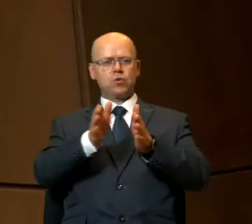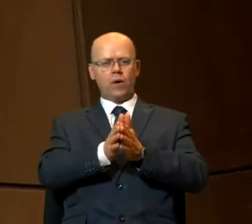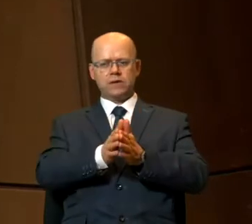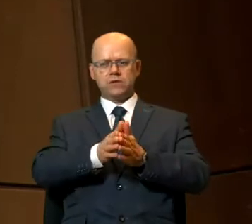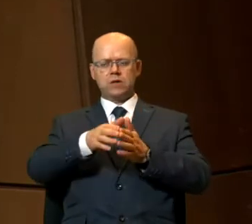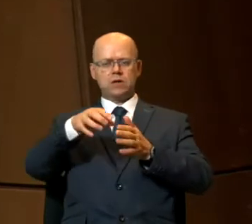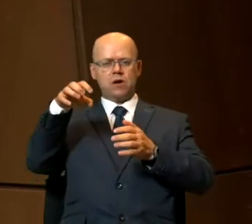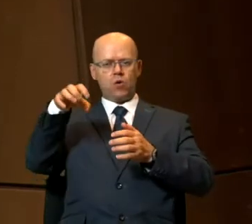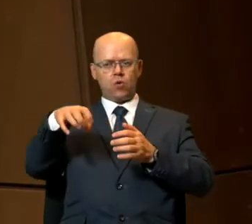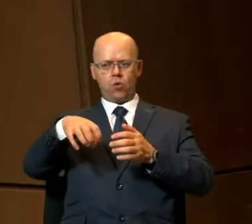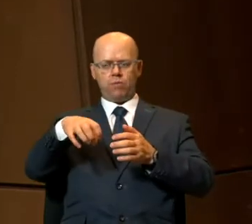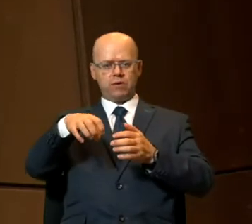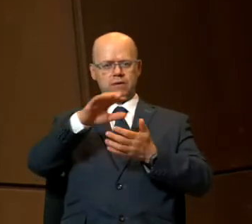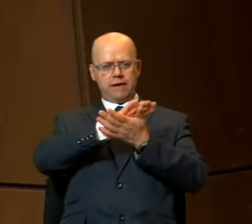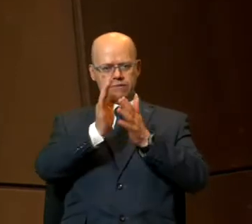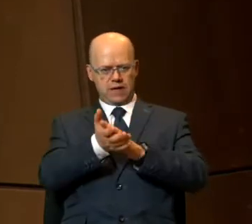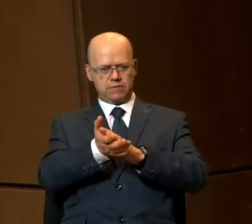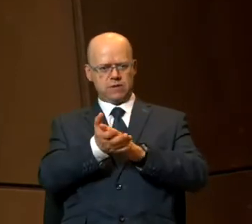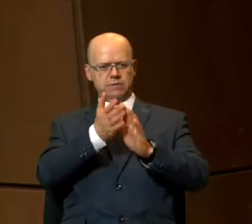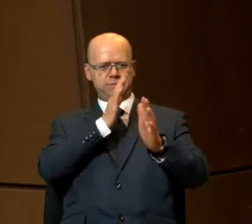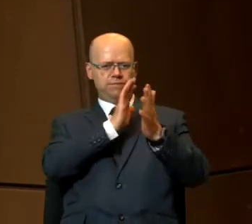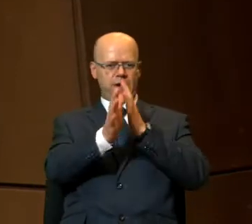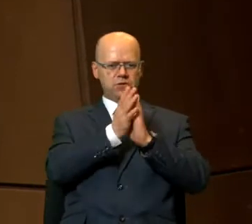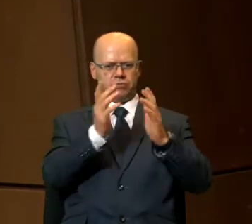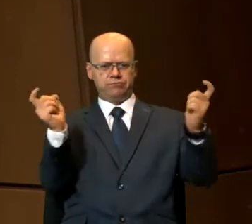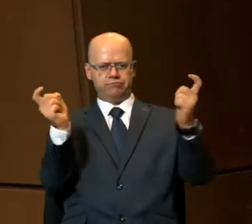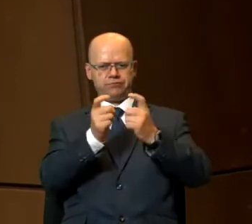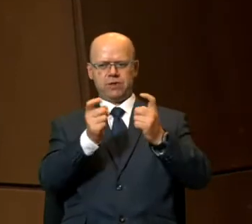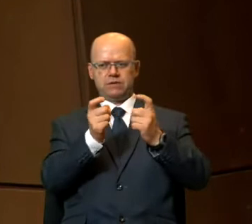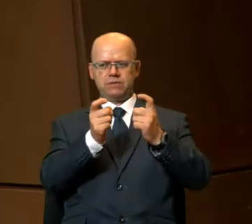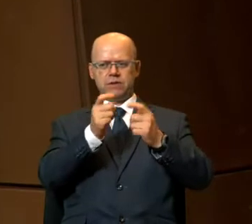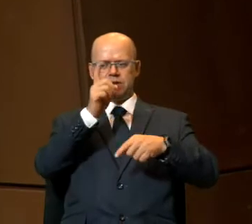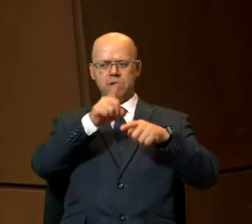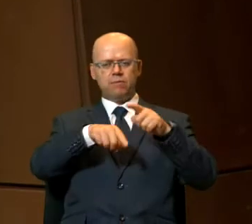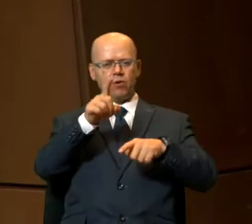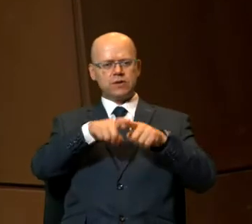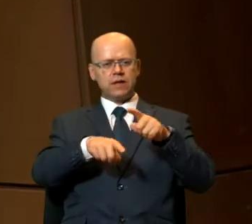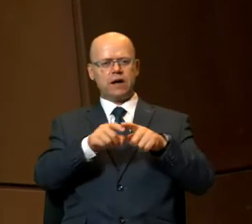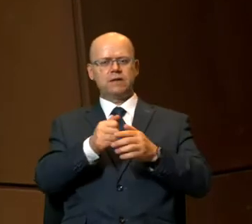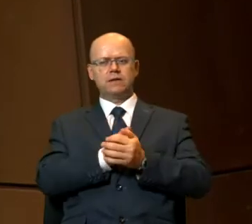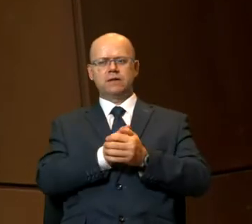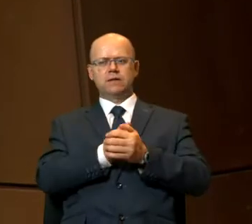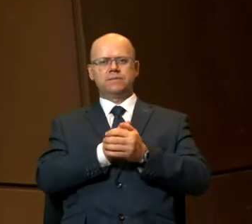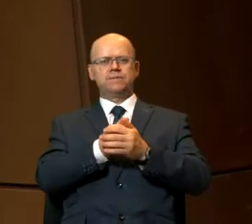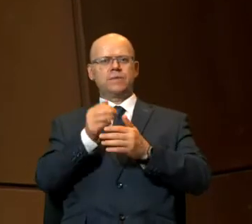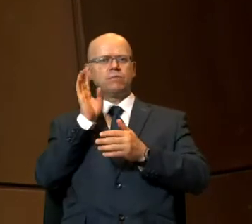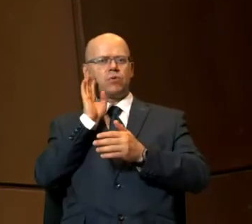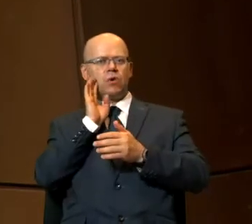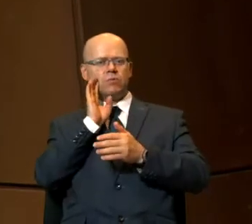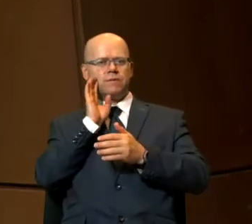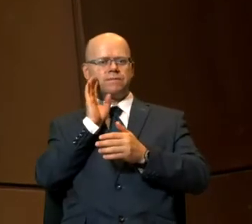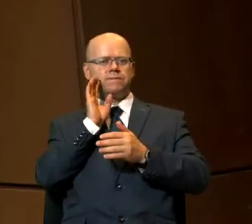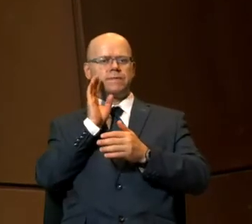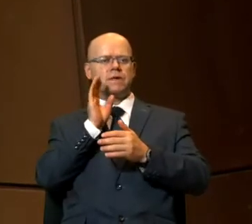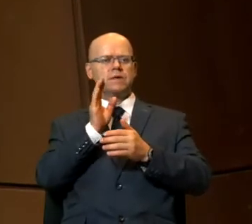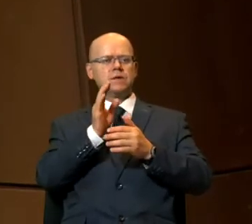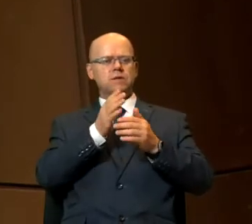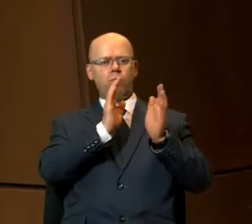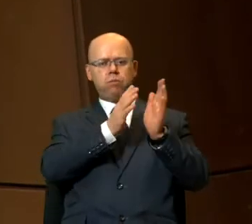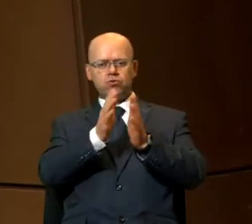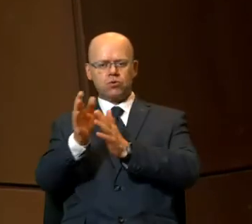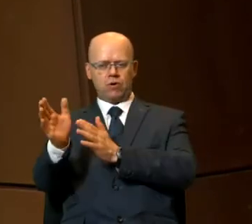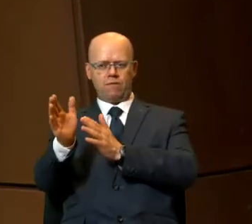siebie antagonistycznie i się zwalczają, i że polityka jest pewnym sposobem regulacji